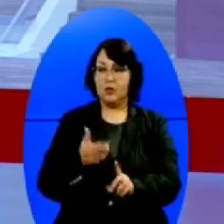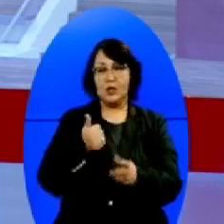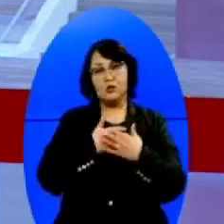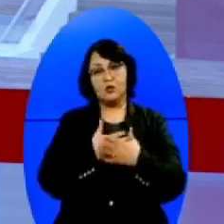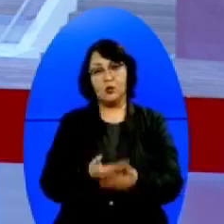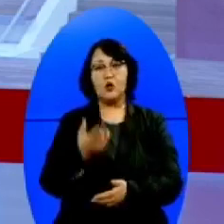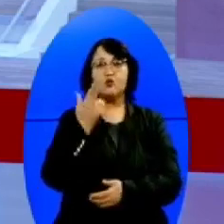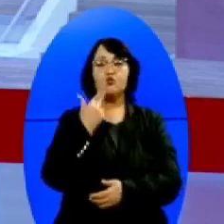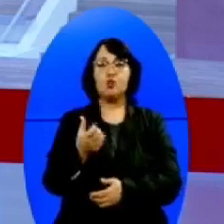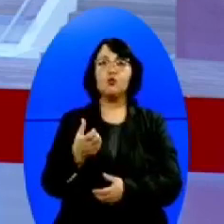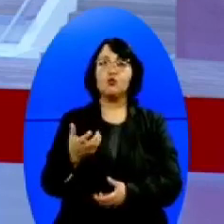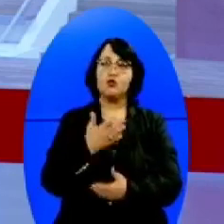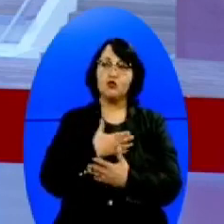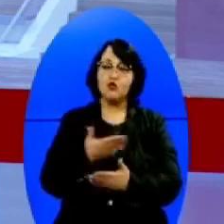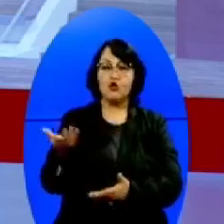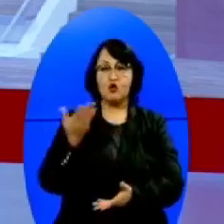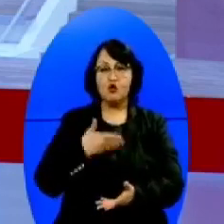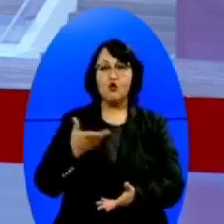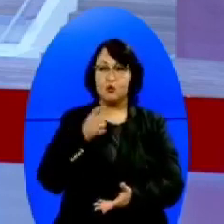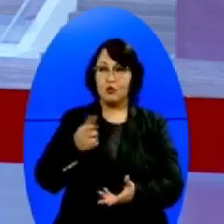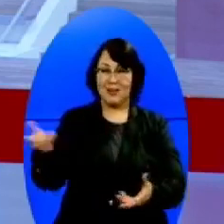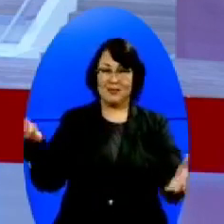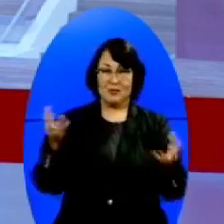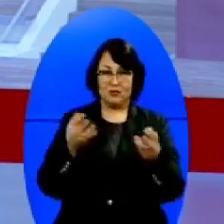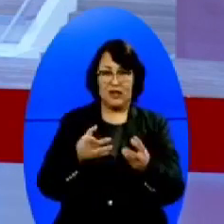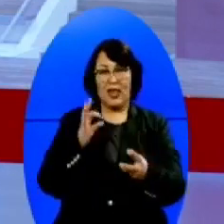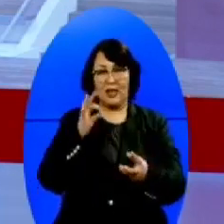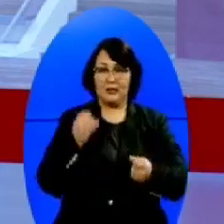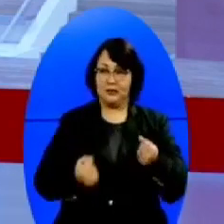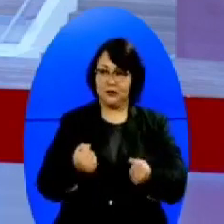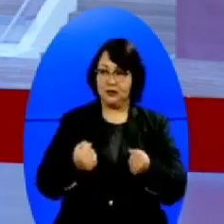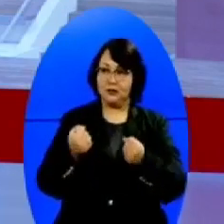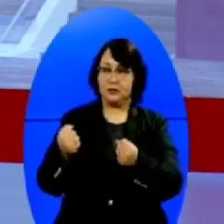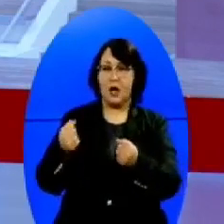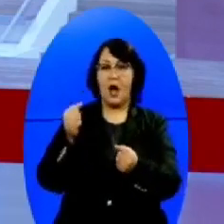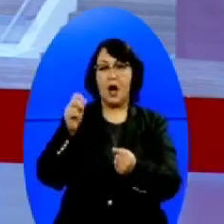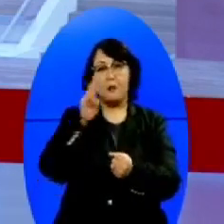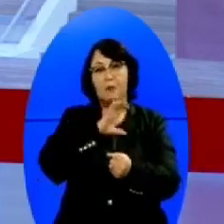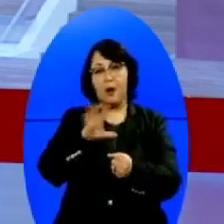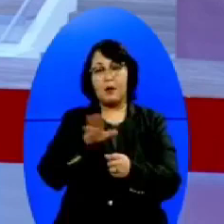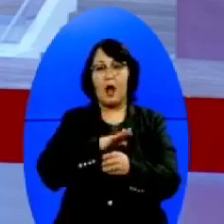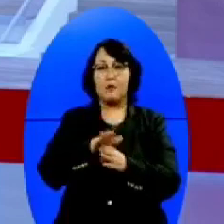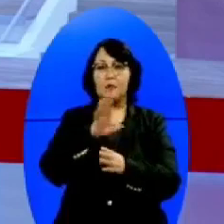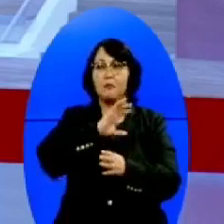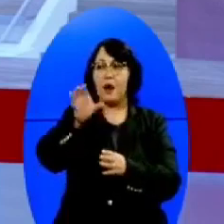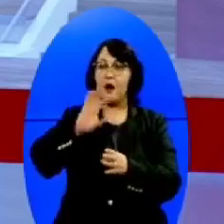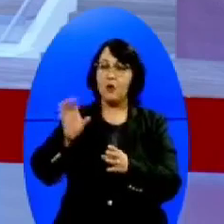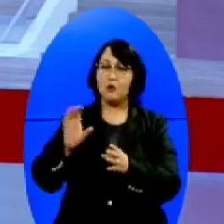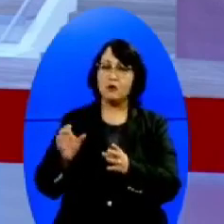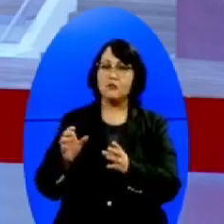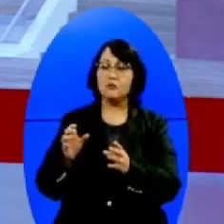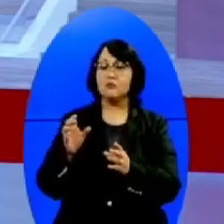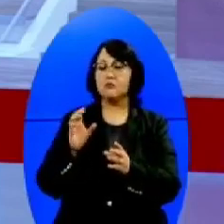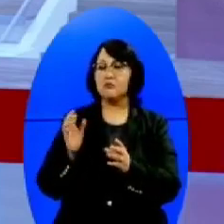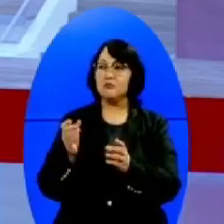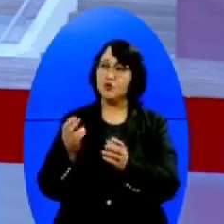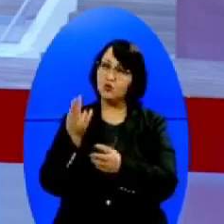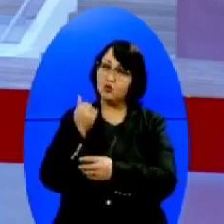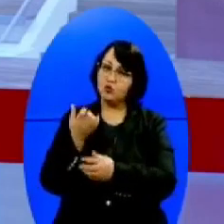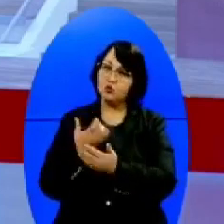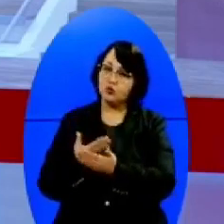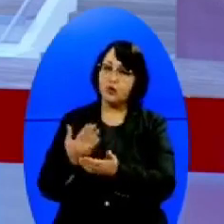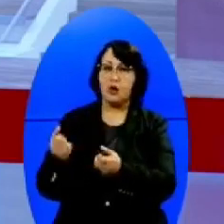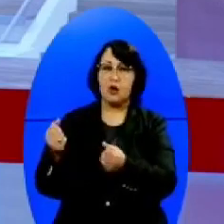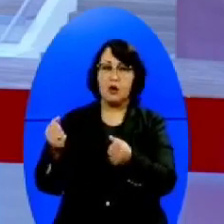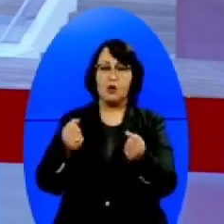хүн багассан учраас явуулын станц ажиллаулж, за ажихуй нэг шалбан байгууллагуудаар цус цуглуулах ажлыг зохион байгуулж байна. Нийтдээ